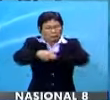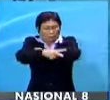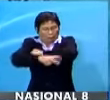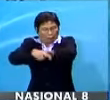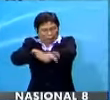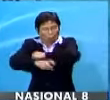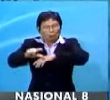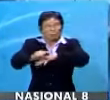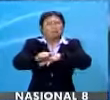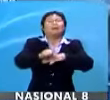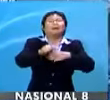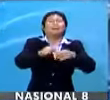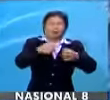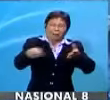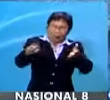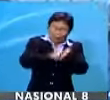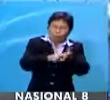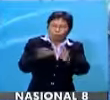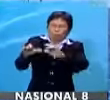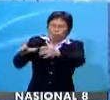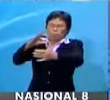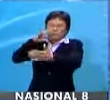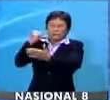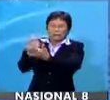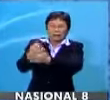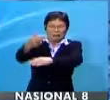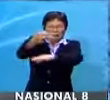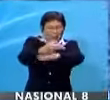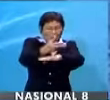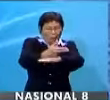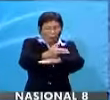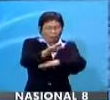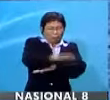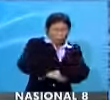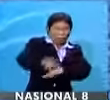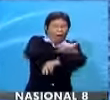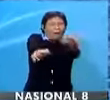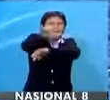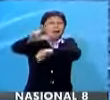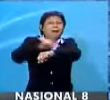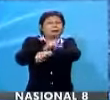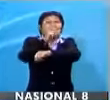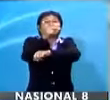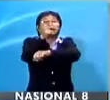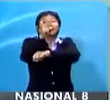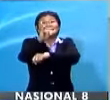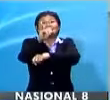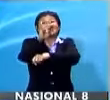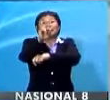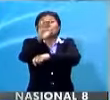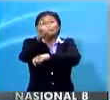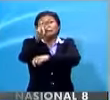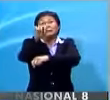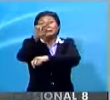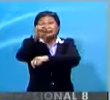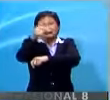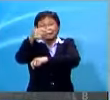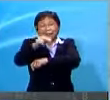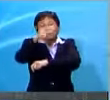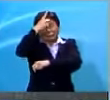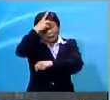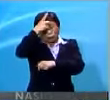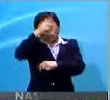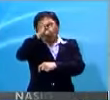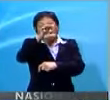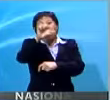penc laporan sekumpulan penjenayah bersenjata yang berada di sebuah ladang di Kin batangan Abdul Rid menjelaskanom